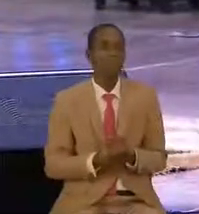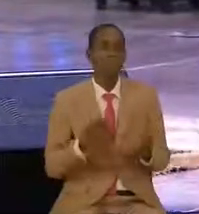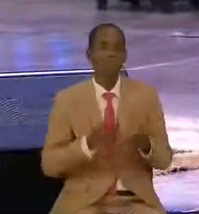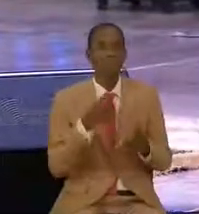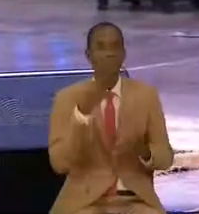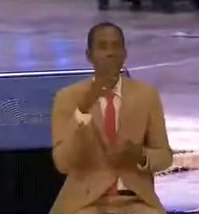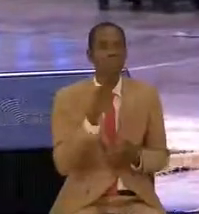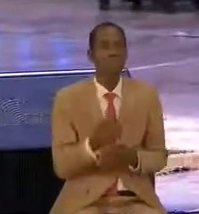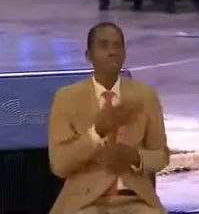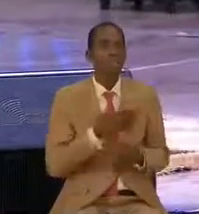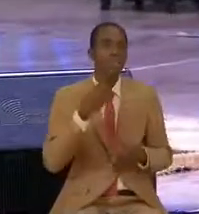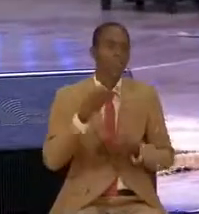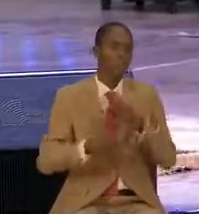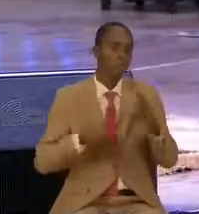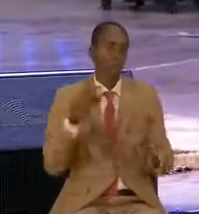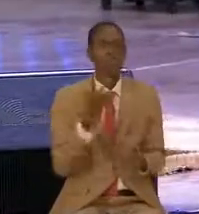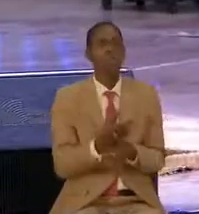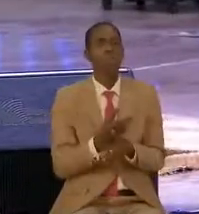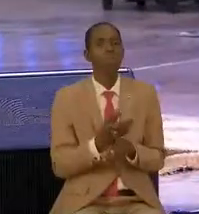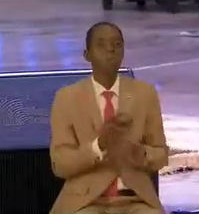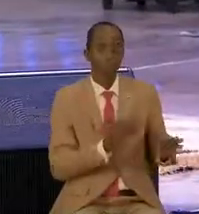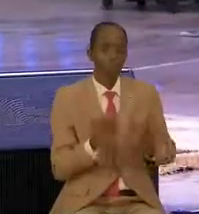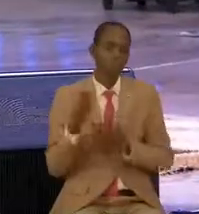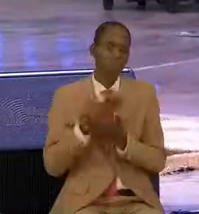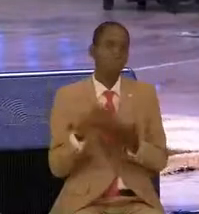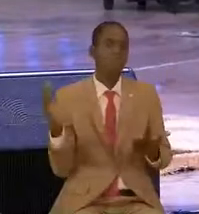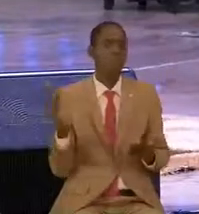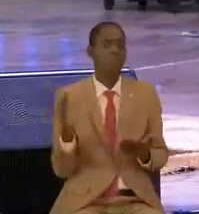Verset 17 dit, « Et le monde passe.